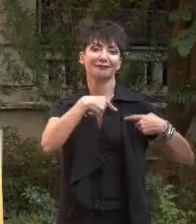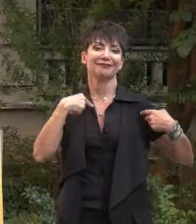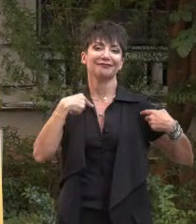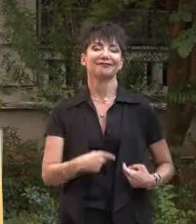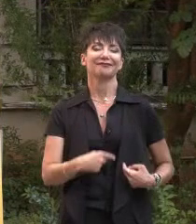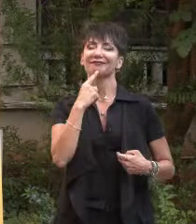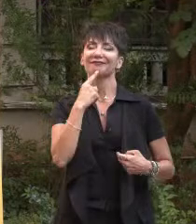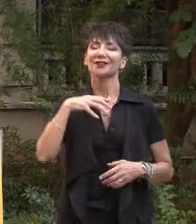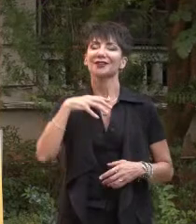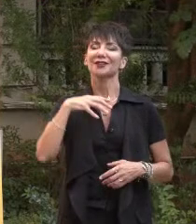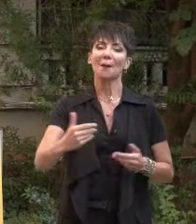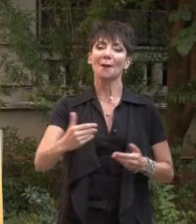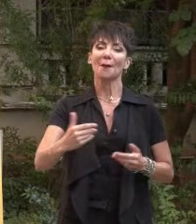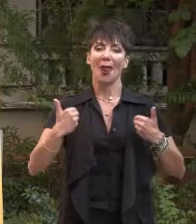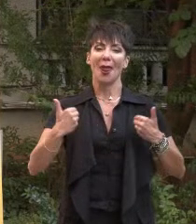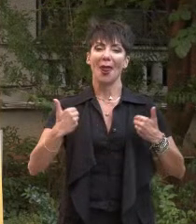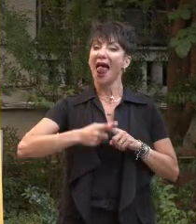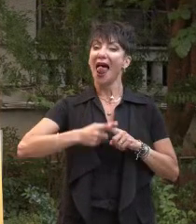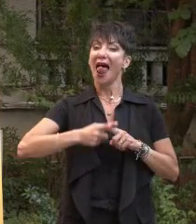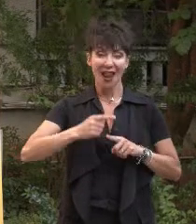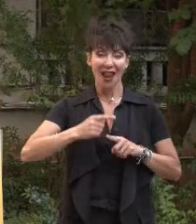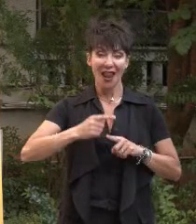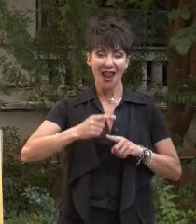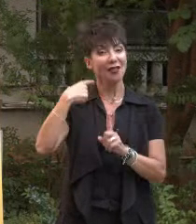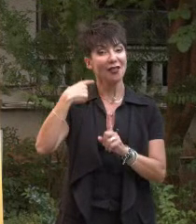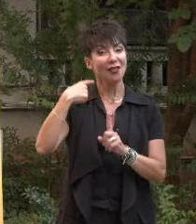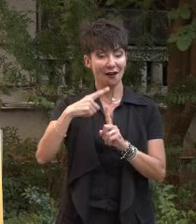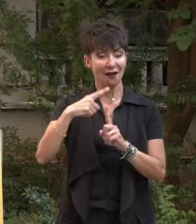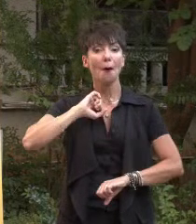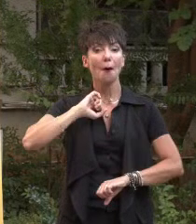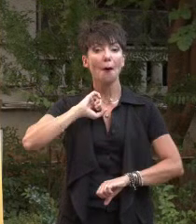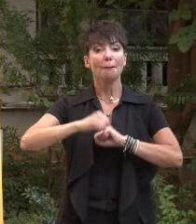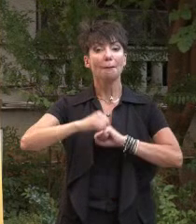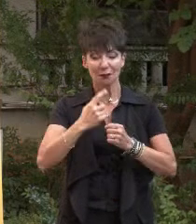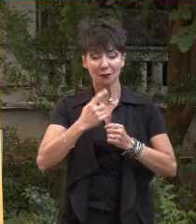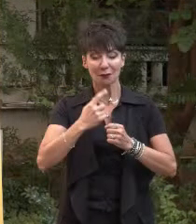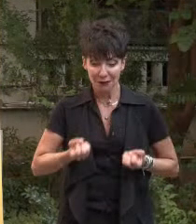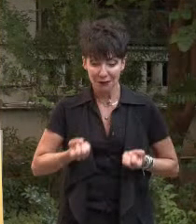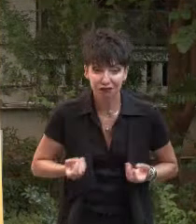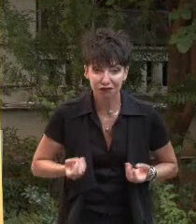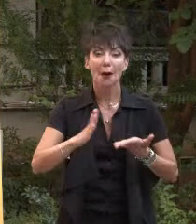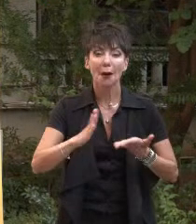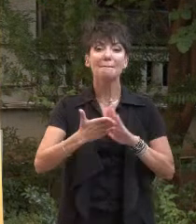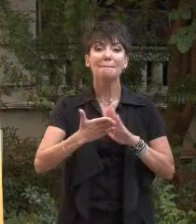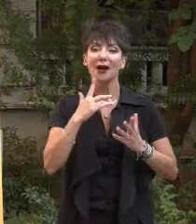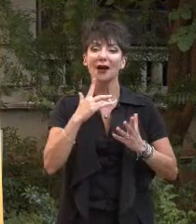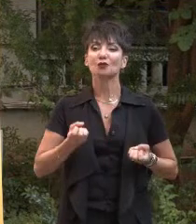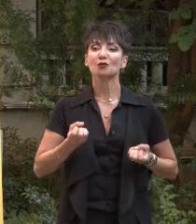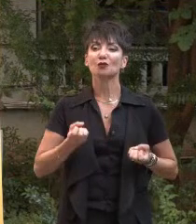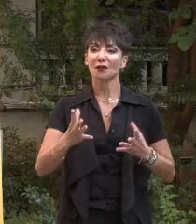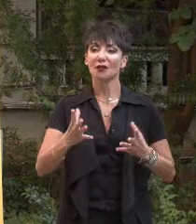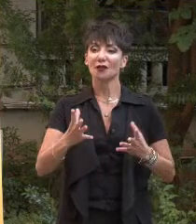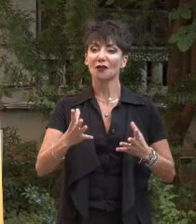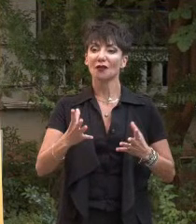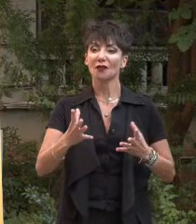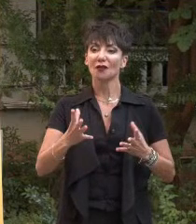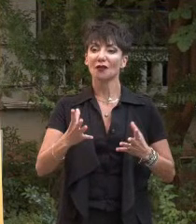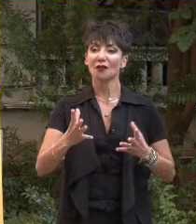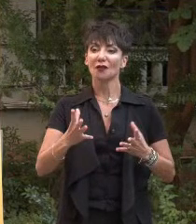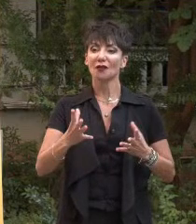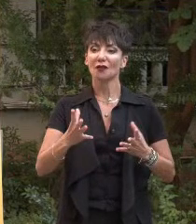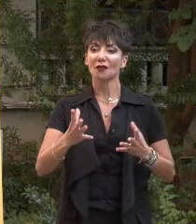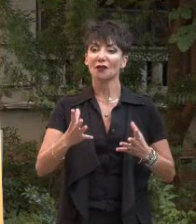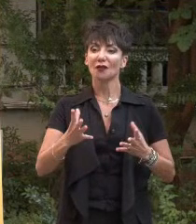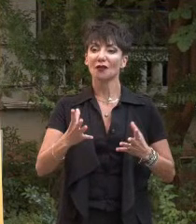νεότητας του Ελληνικού Ερυθρού Σταυρού και να κάνετε πράξη την προσφορά στον συνάνθρωπο. Συγχαρητήρια και πάλι και καλή συνέχεια. Σας